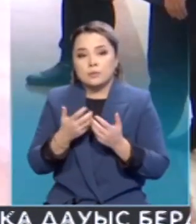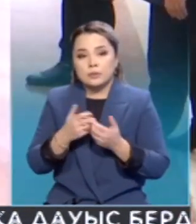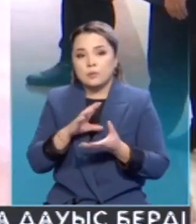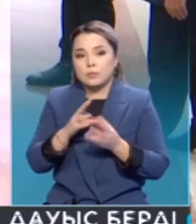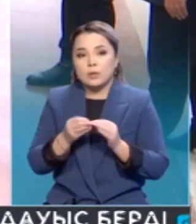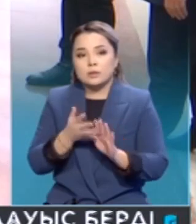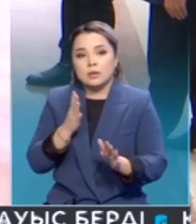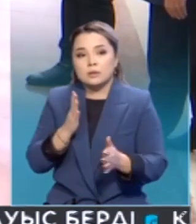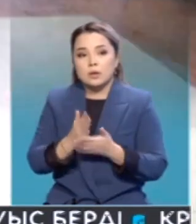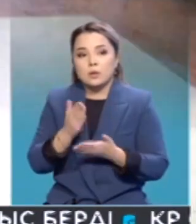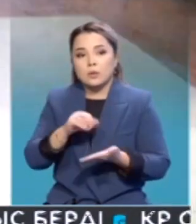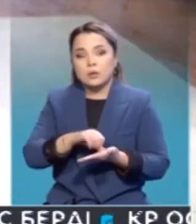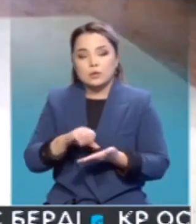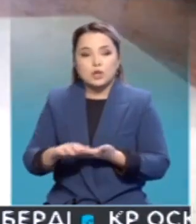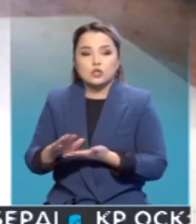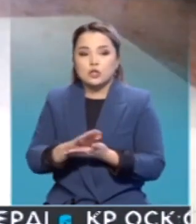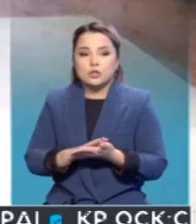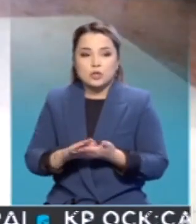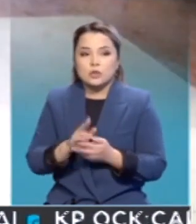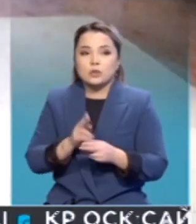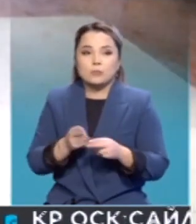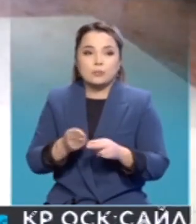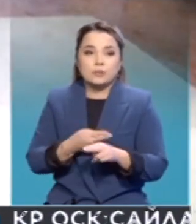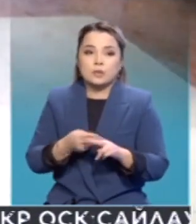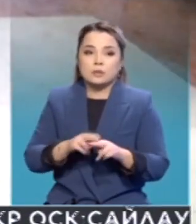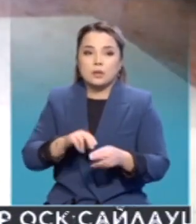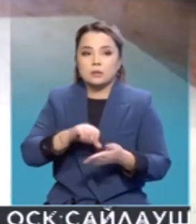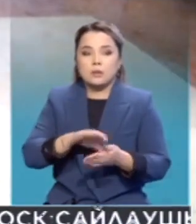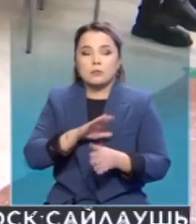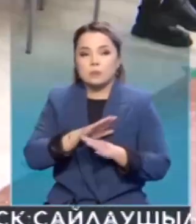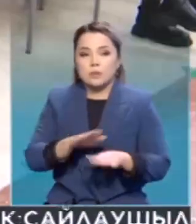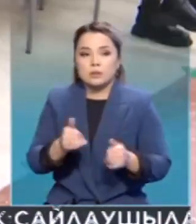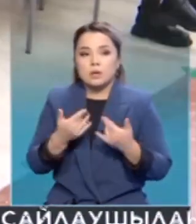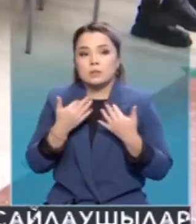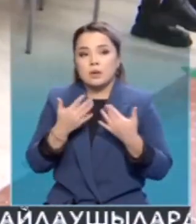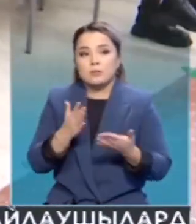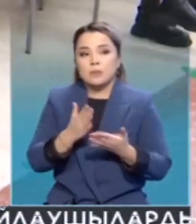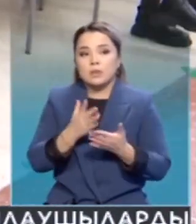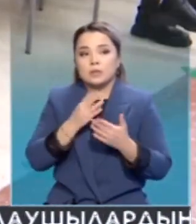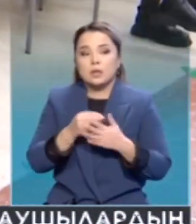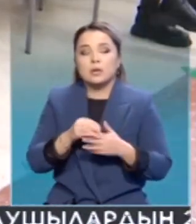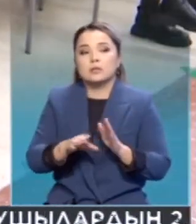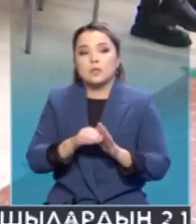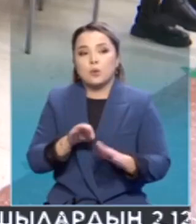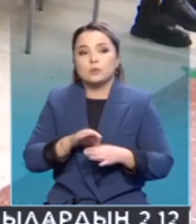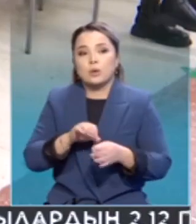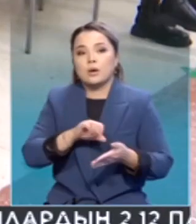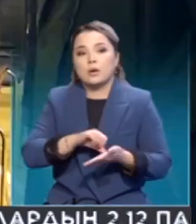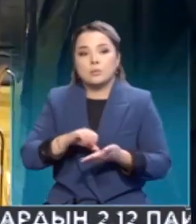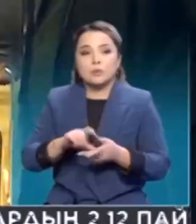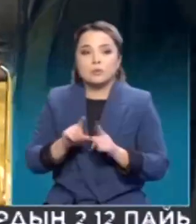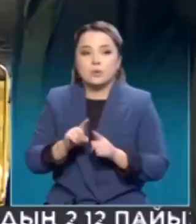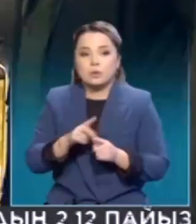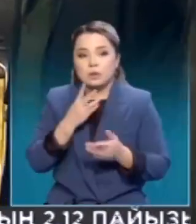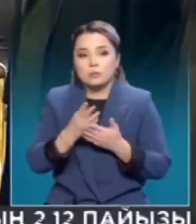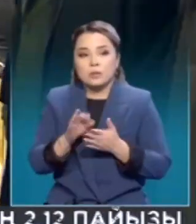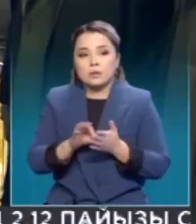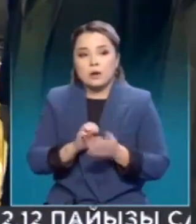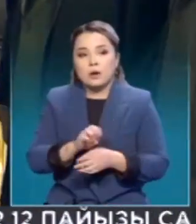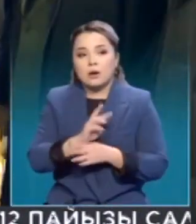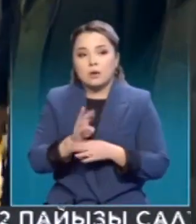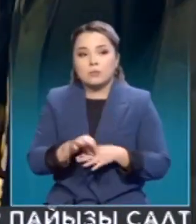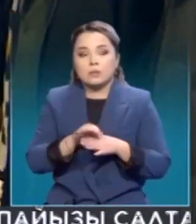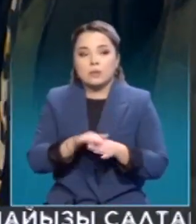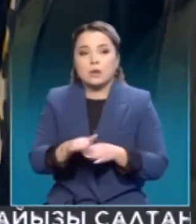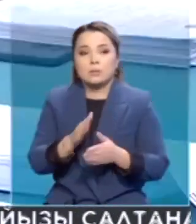кезеңіне қатысқан, оларға еш жерде ешқандай кедергі болмаған, талап етілген нәрселер жергілікті сайлау комиссияларының мүшелері тарапынан лезде қамтамасыз